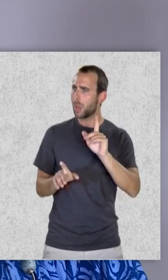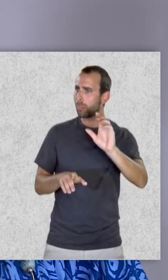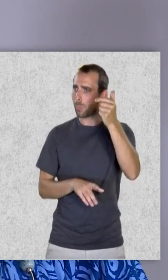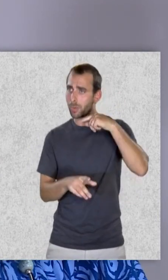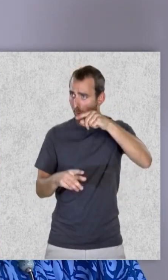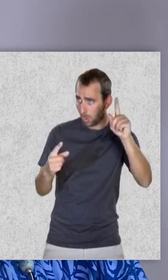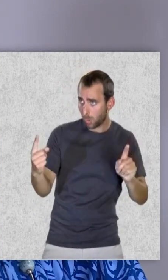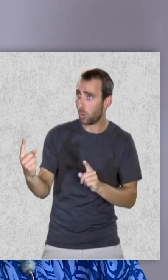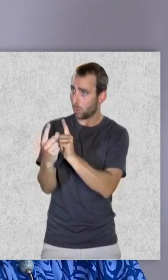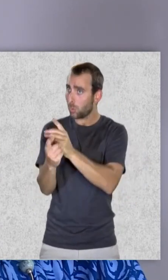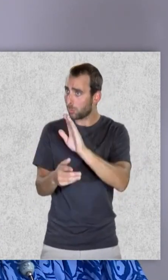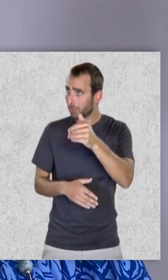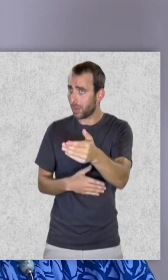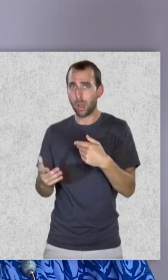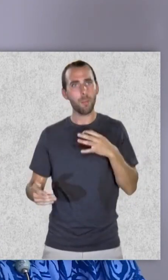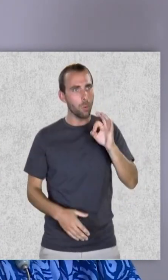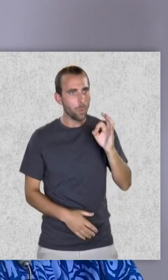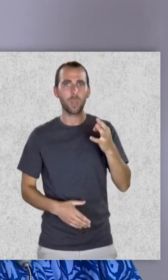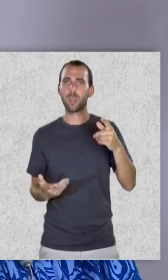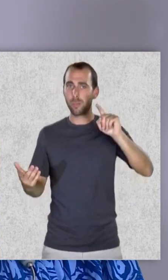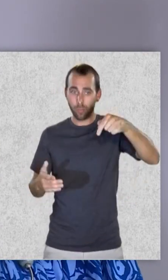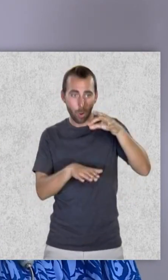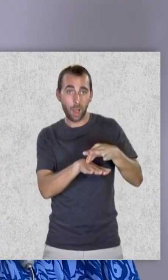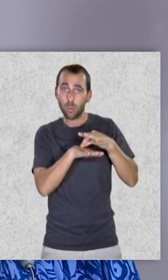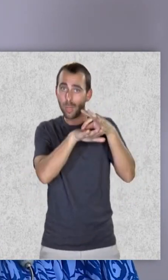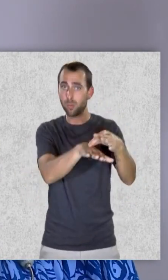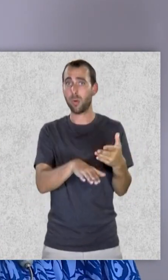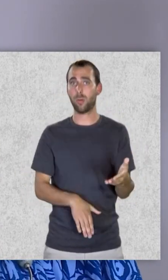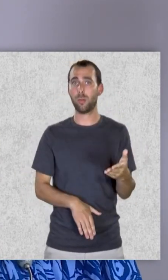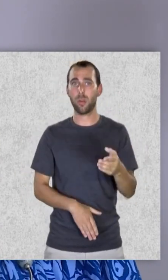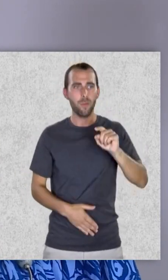Ben oui, parce qu'il faut un accompagnement, il faut pouvoir,